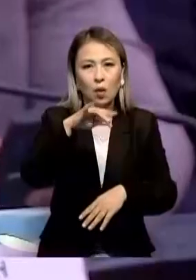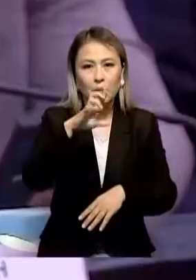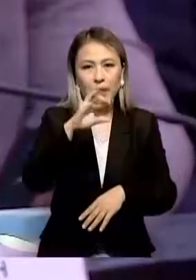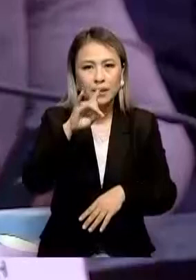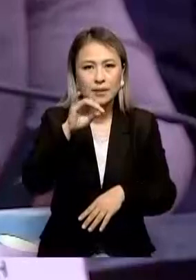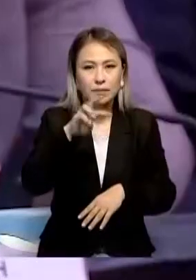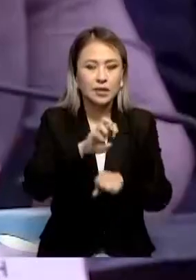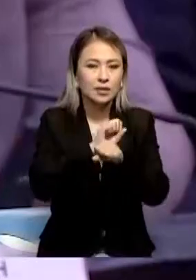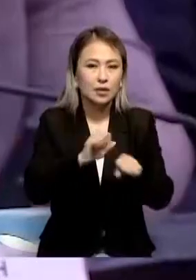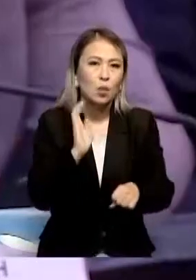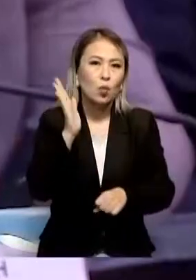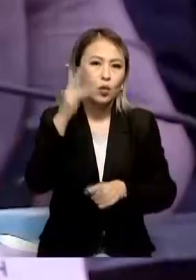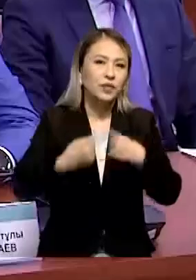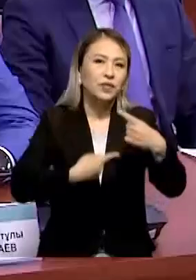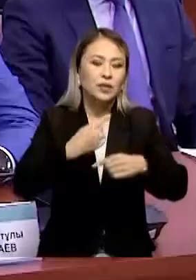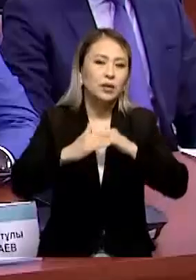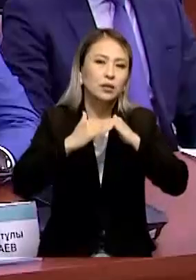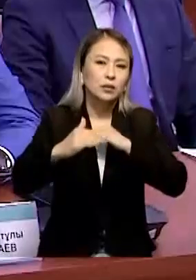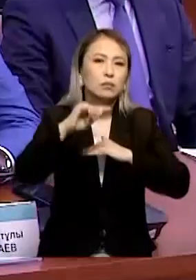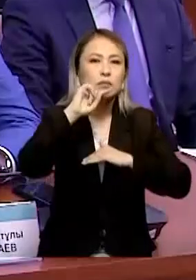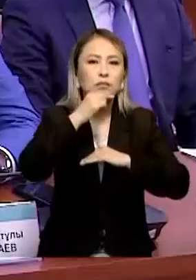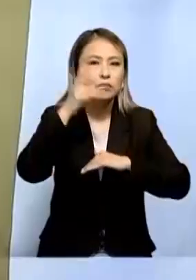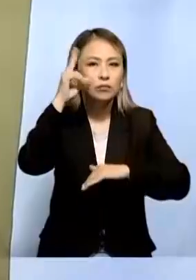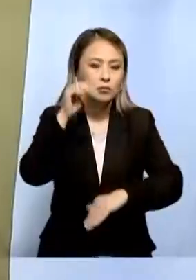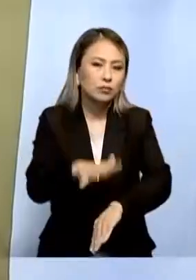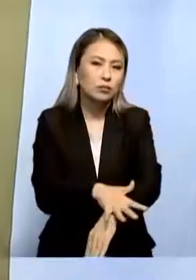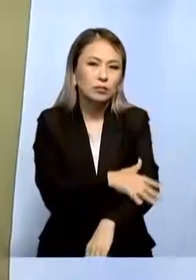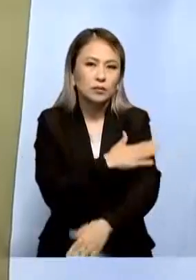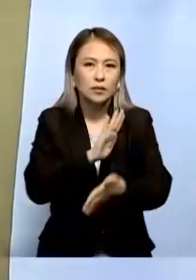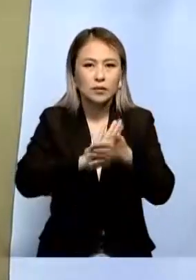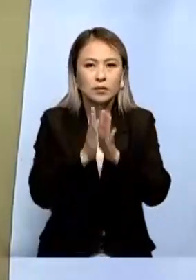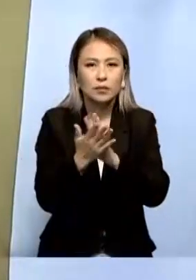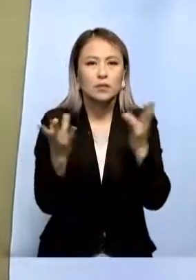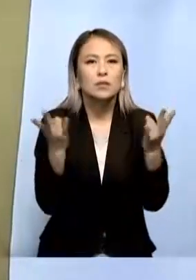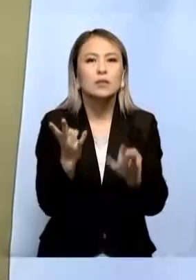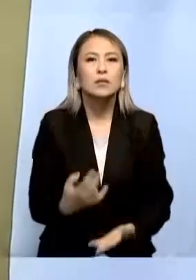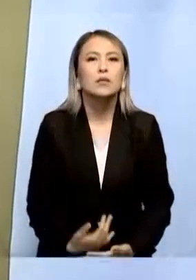керек. Олар болашаққа бағытталып, ел экономикасының ұзақ мерзімді дамуымен өзара байланысты болуы тиіс.